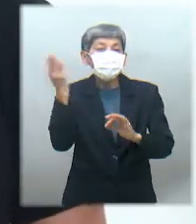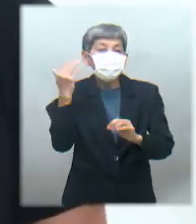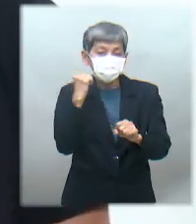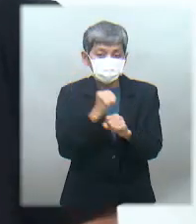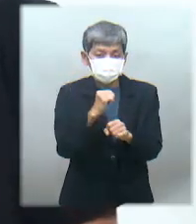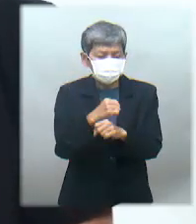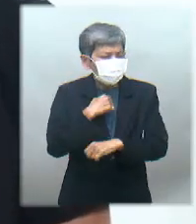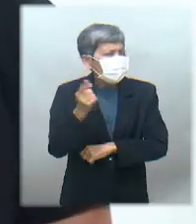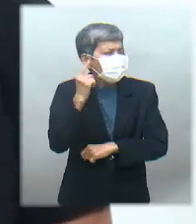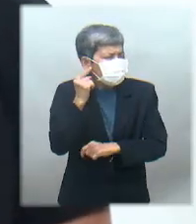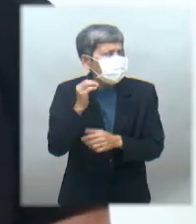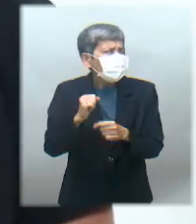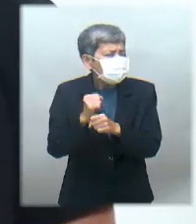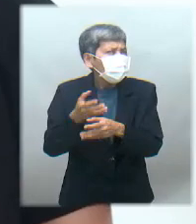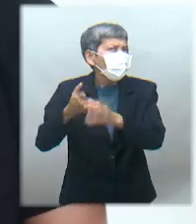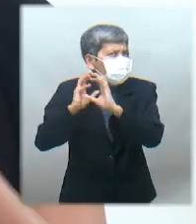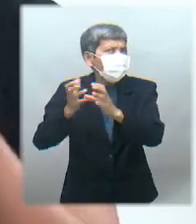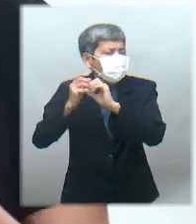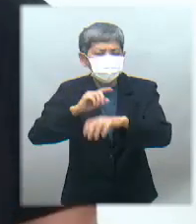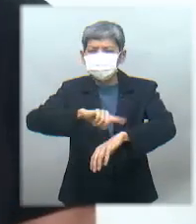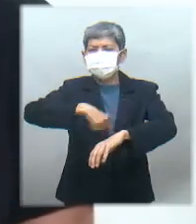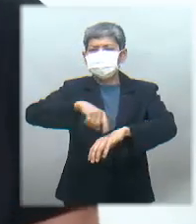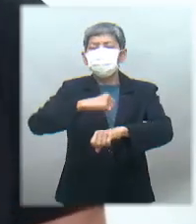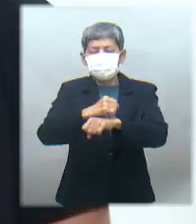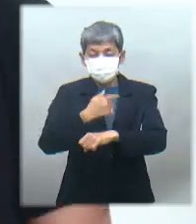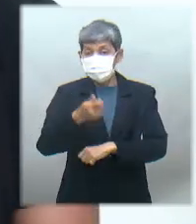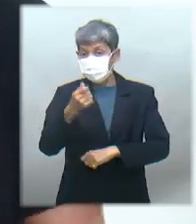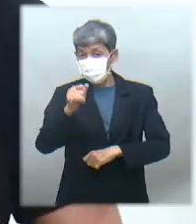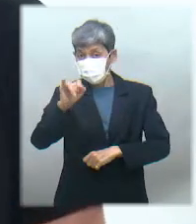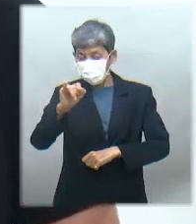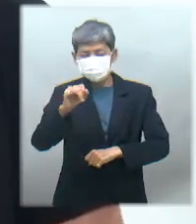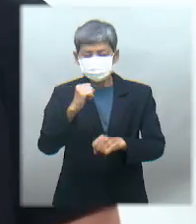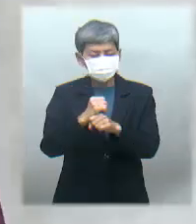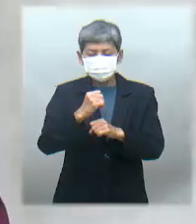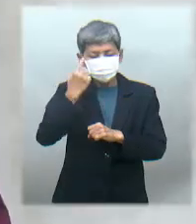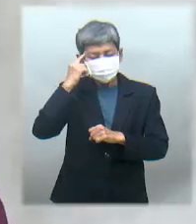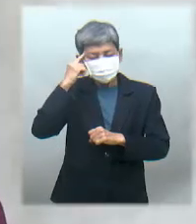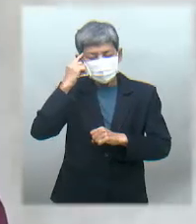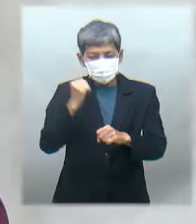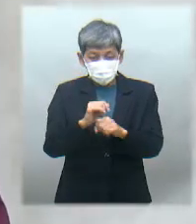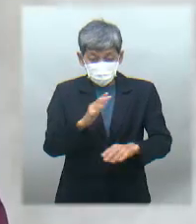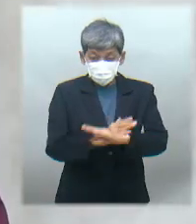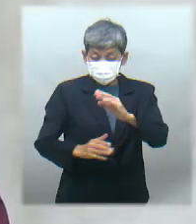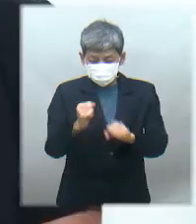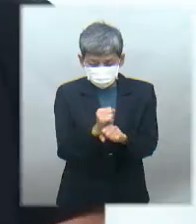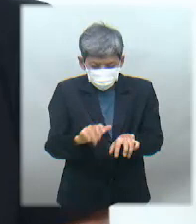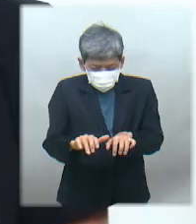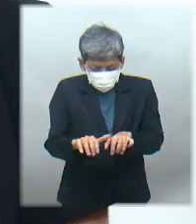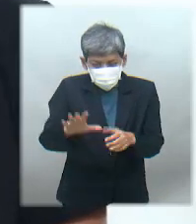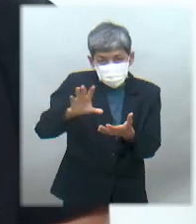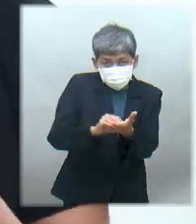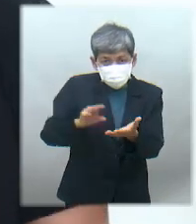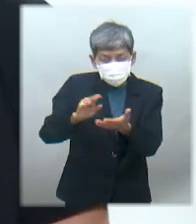ไมถetto objectively